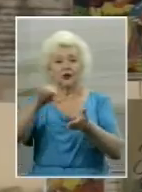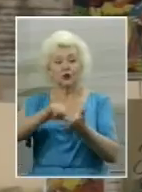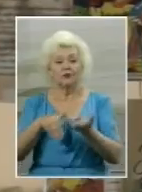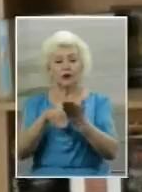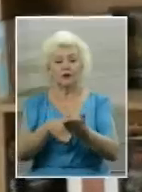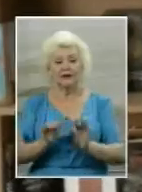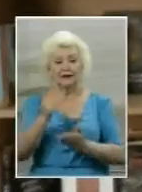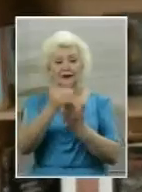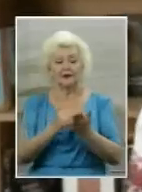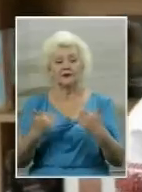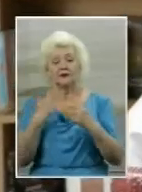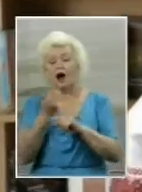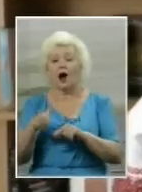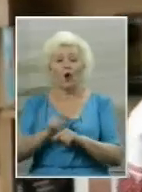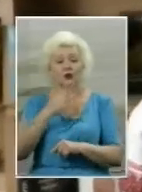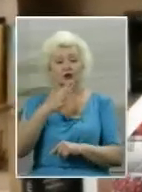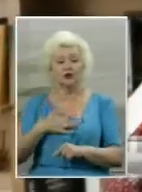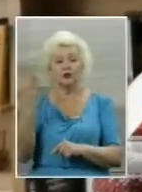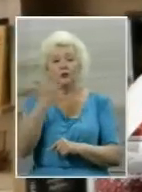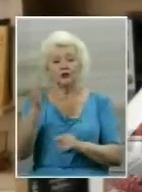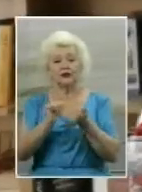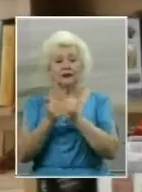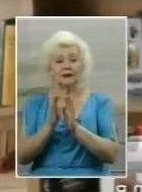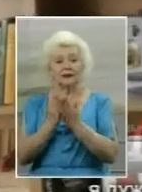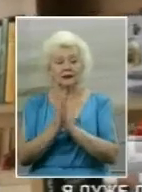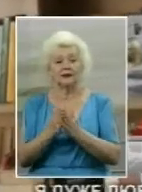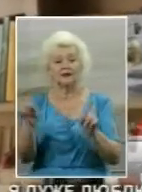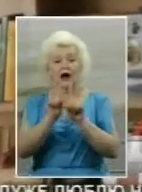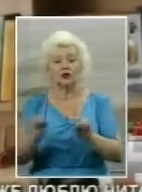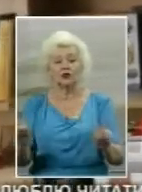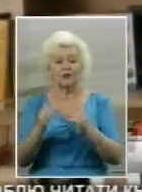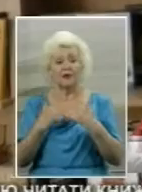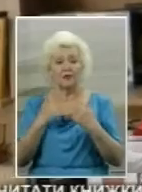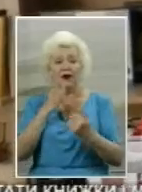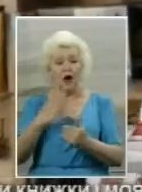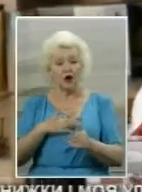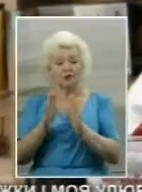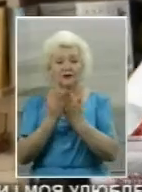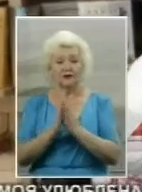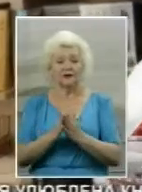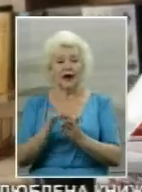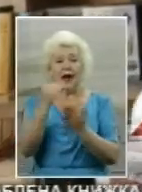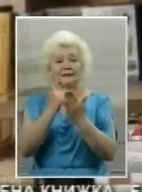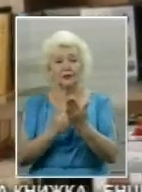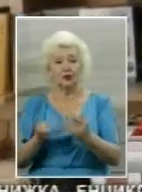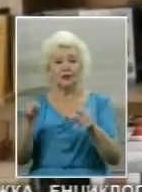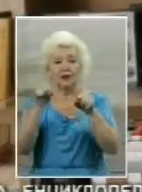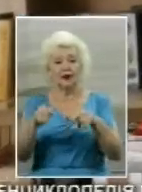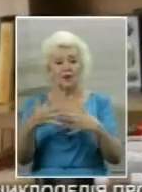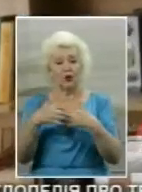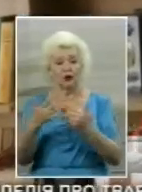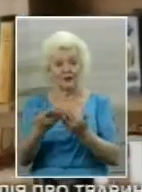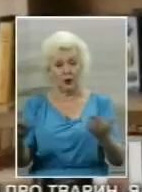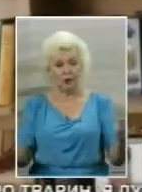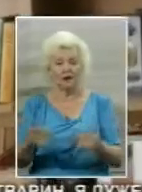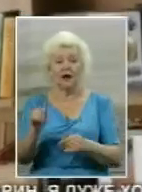програмах. Я очень люблю читать книжки, особенно моя любимая книжка – это энциклопедия про животных. Я